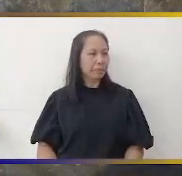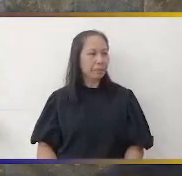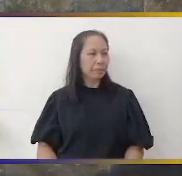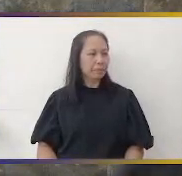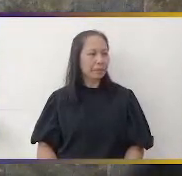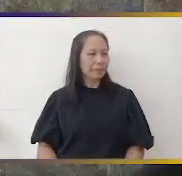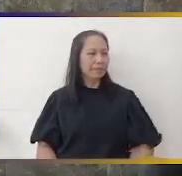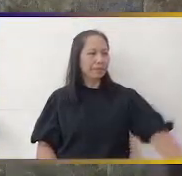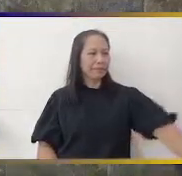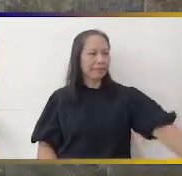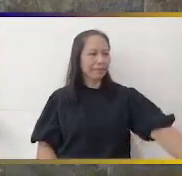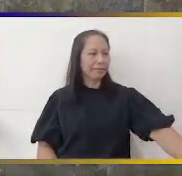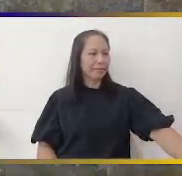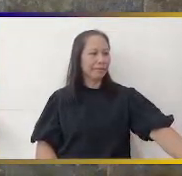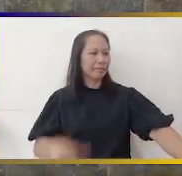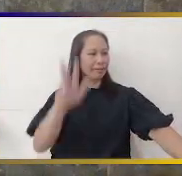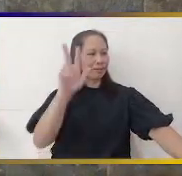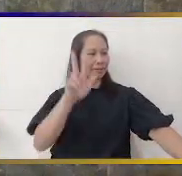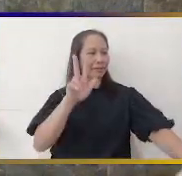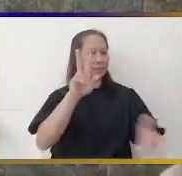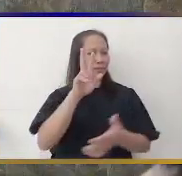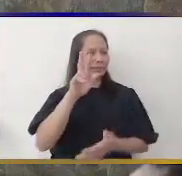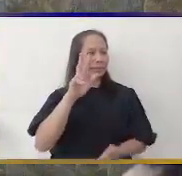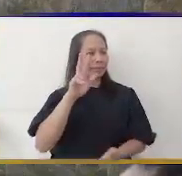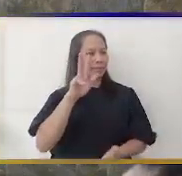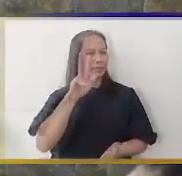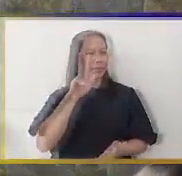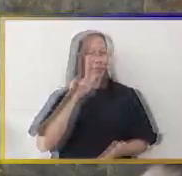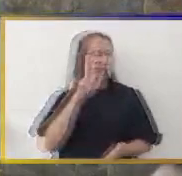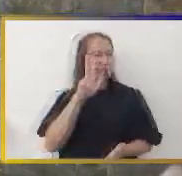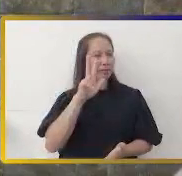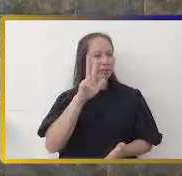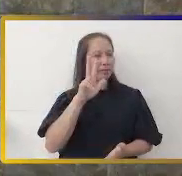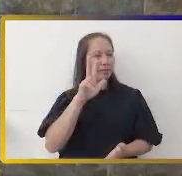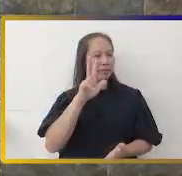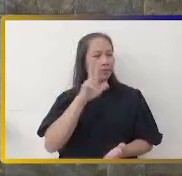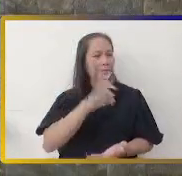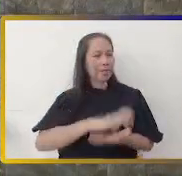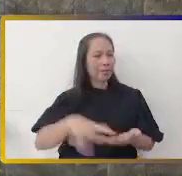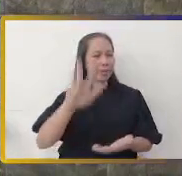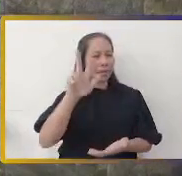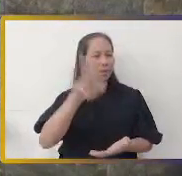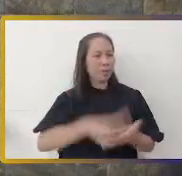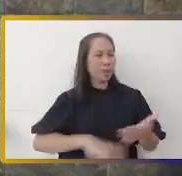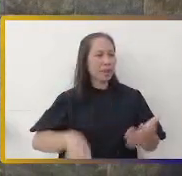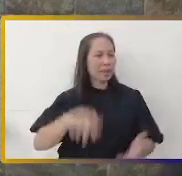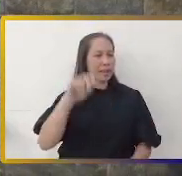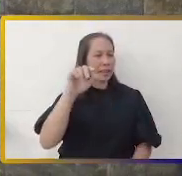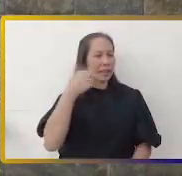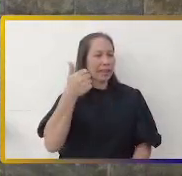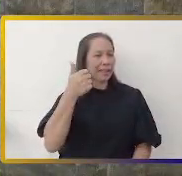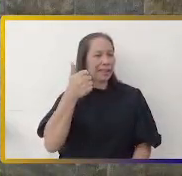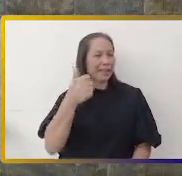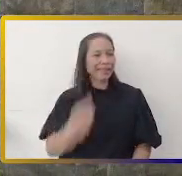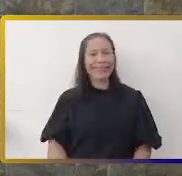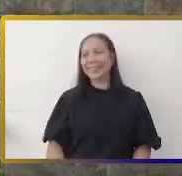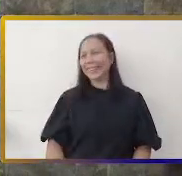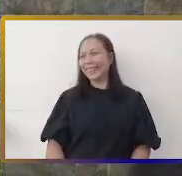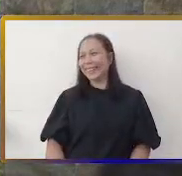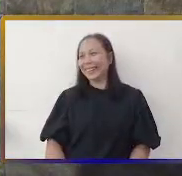3 verse number 10 are you there Amen All right Mahina talaga yung Amen p sumala